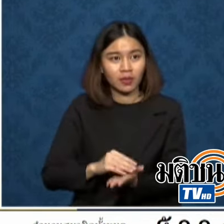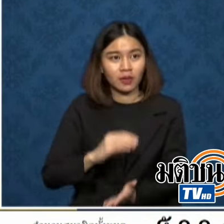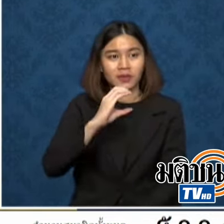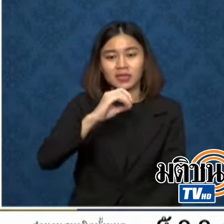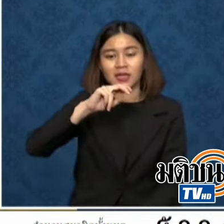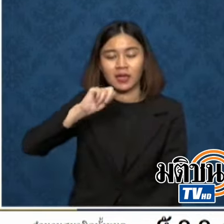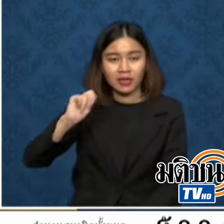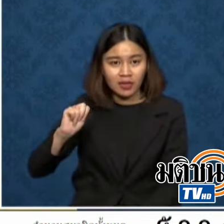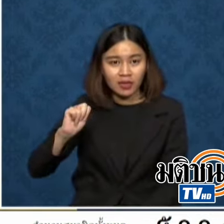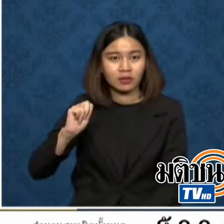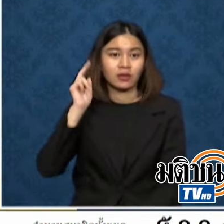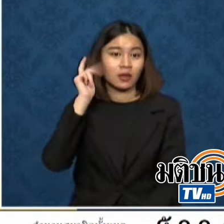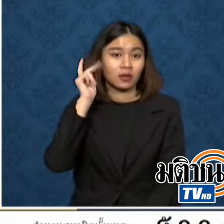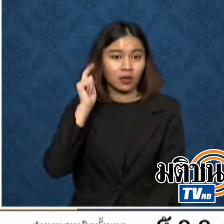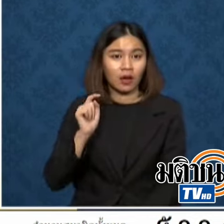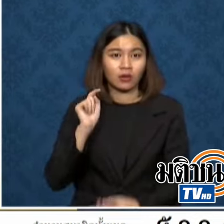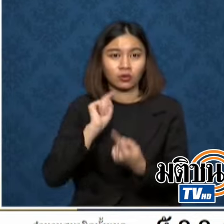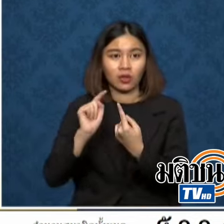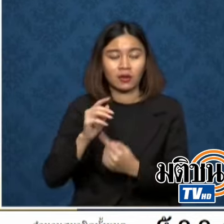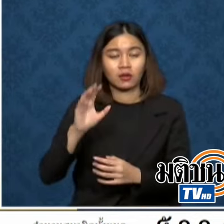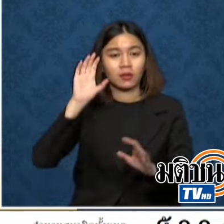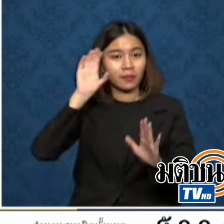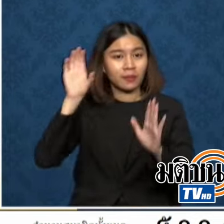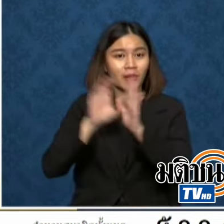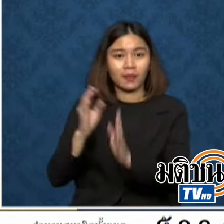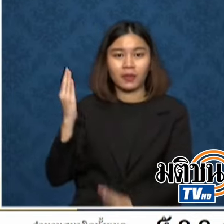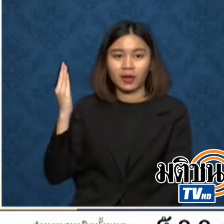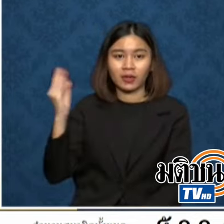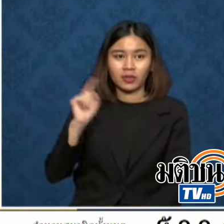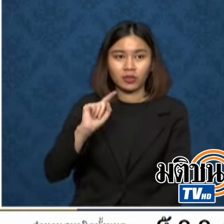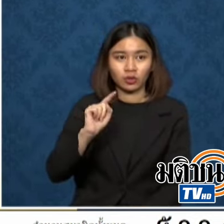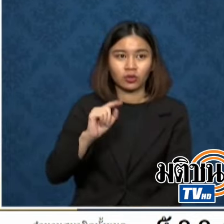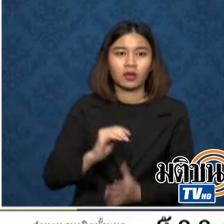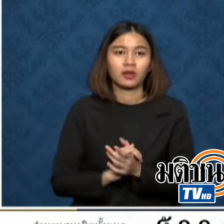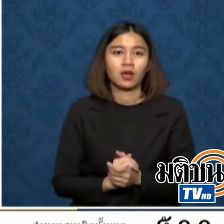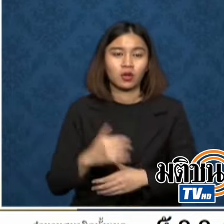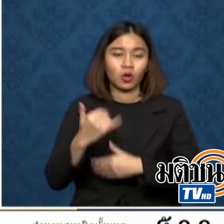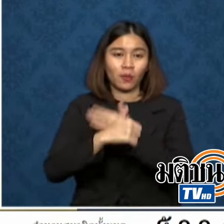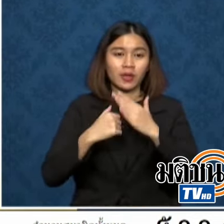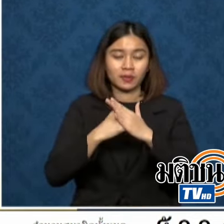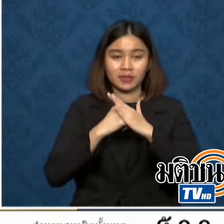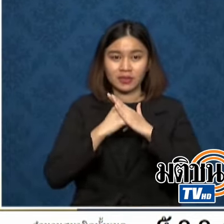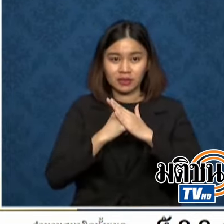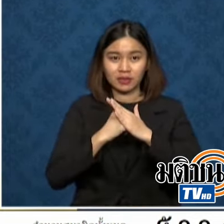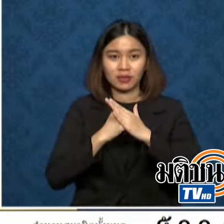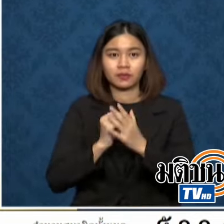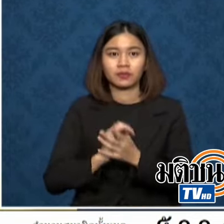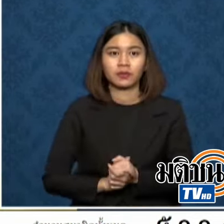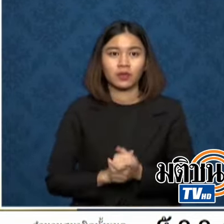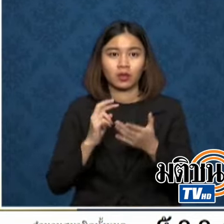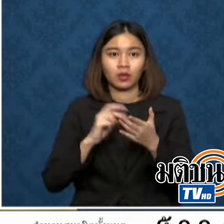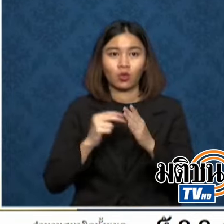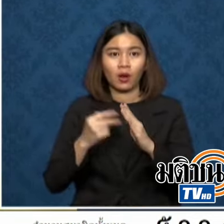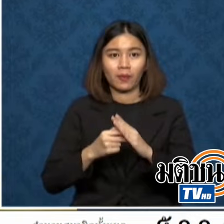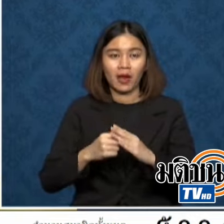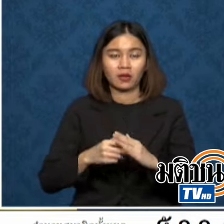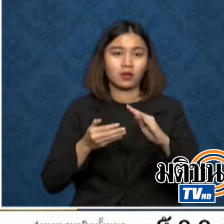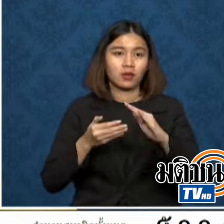CNNนะครับอย่างข้อมูลที่ท่านเห็นอยู่บนจออันนั้นจาก South China morning Postนะครับก็เป็นสำนัก